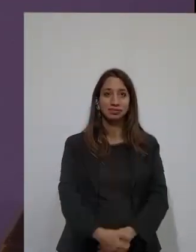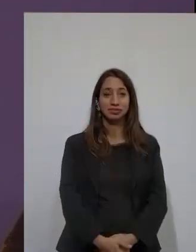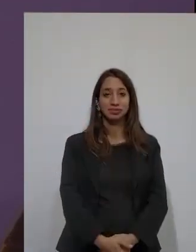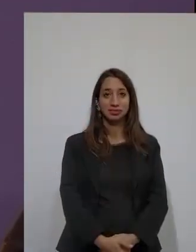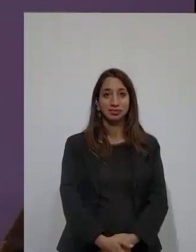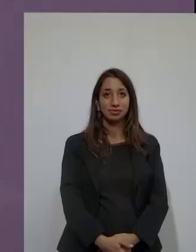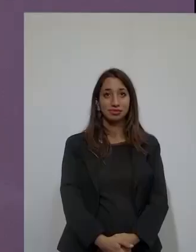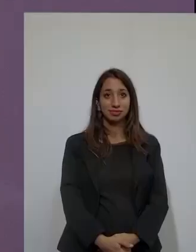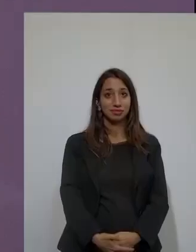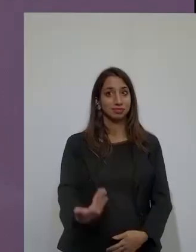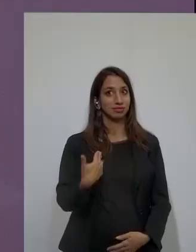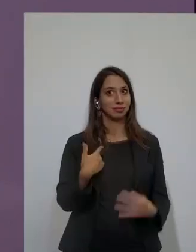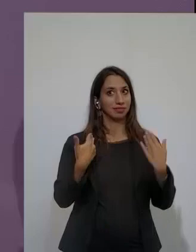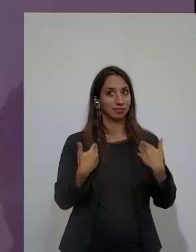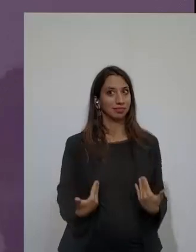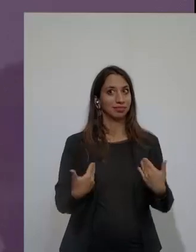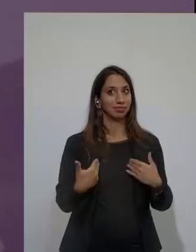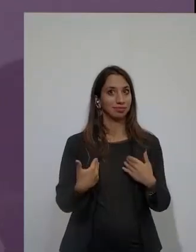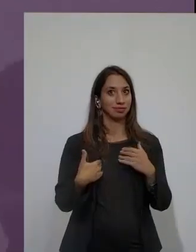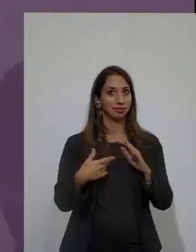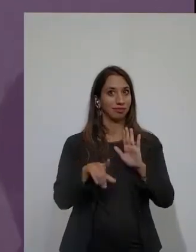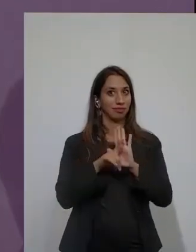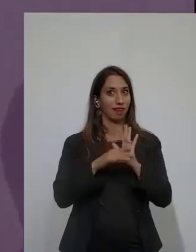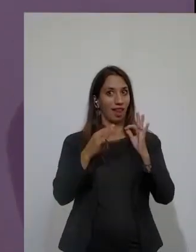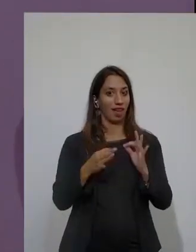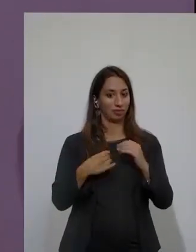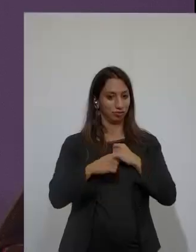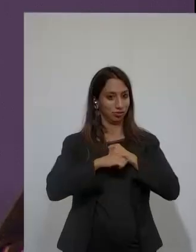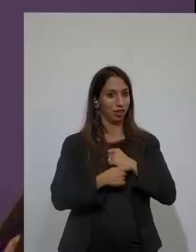di legge e devo tenere le consegne.